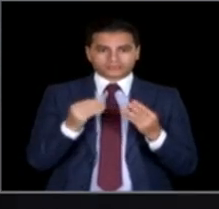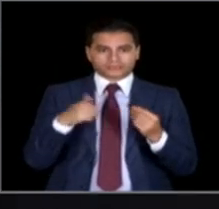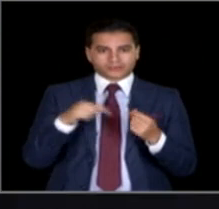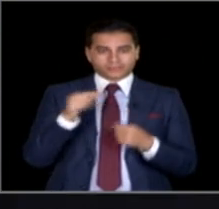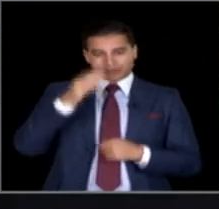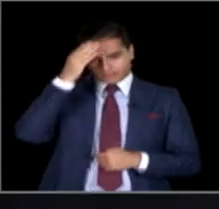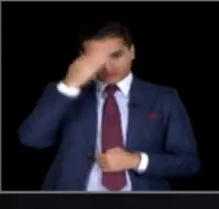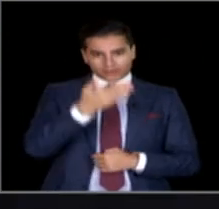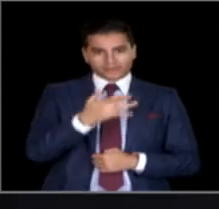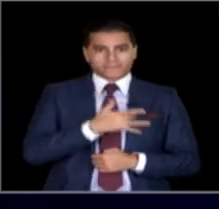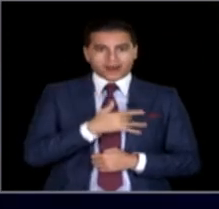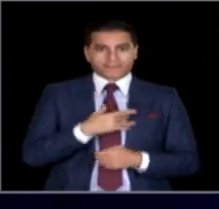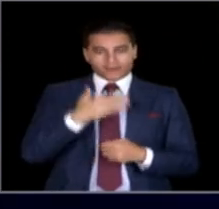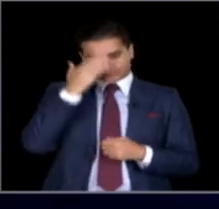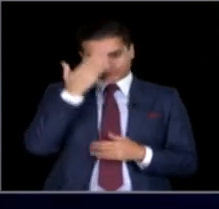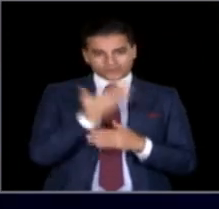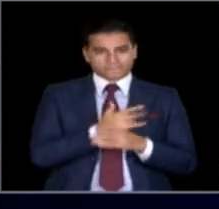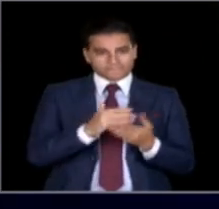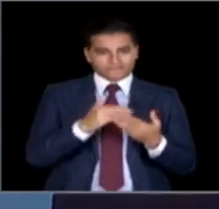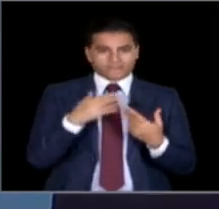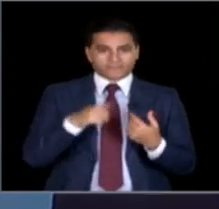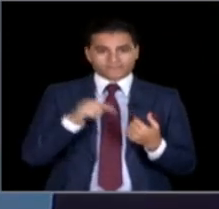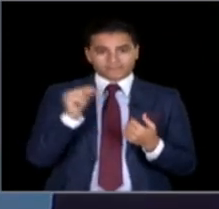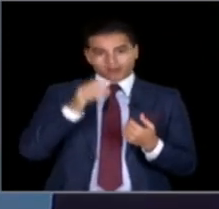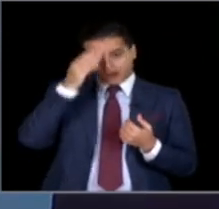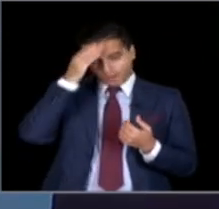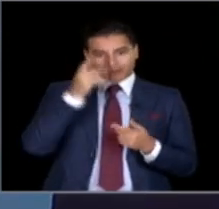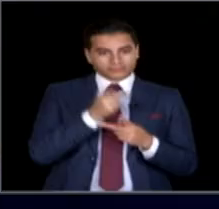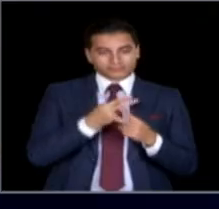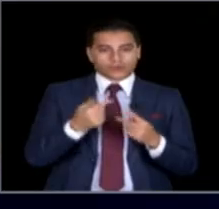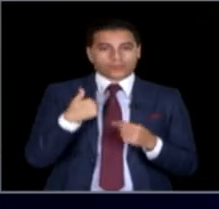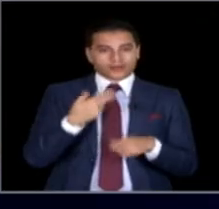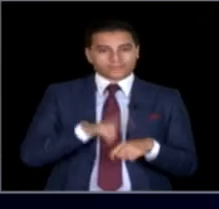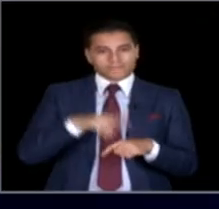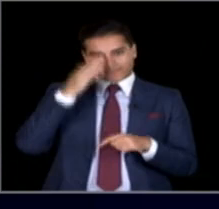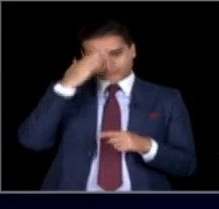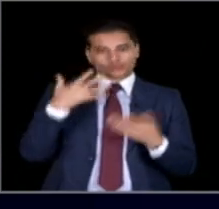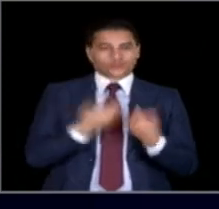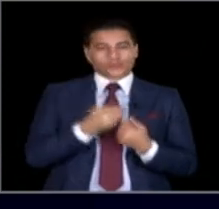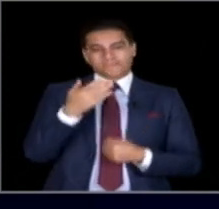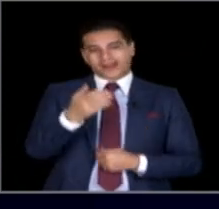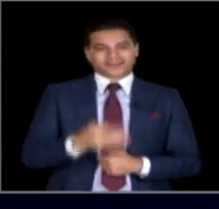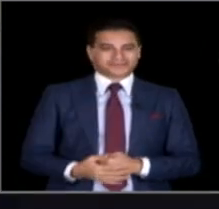انت بتشكرهم من قلبك على وقوفهم جنبك. هذه وقوف الكامبي. واحنا كمان بنشكرهم معاك.